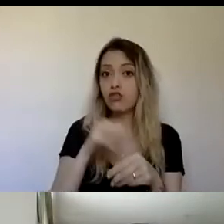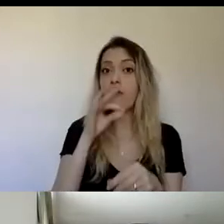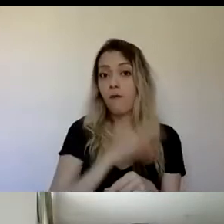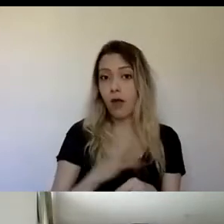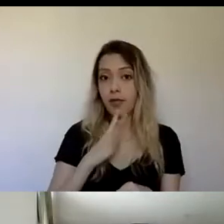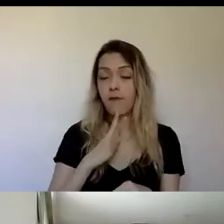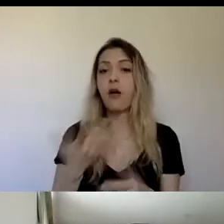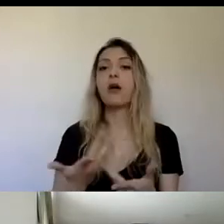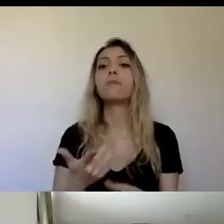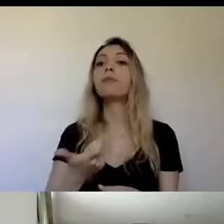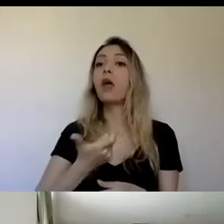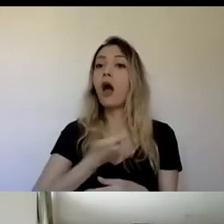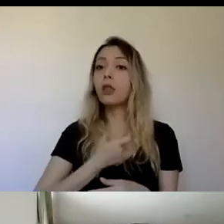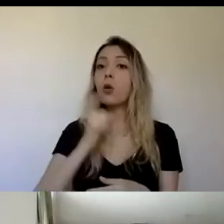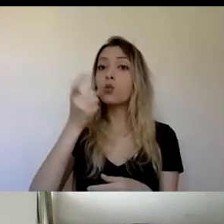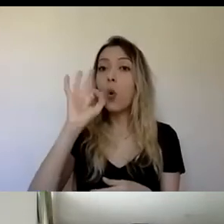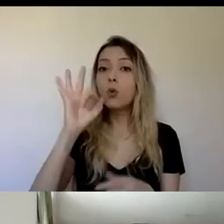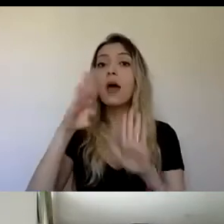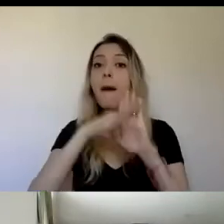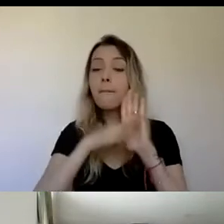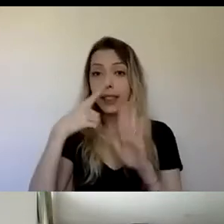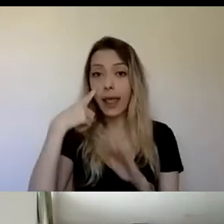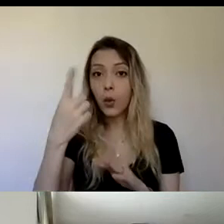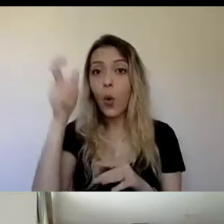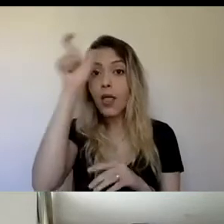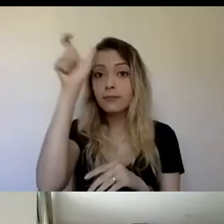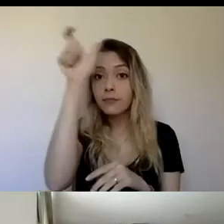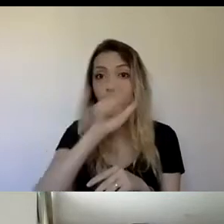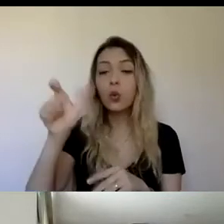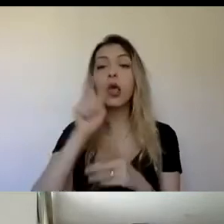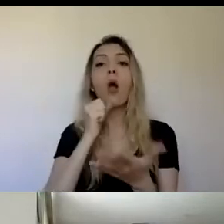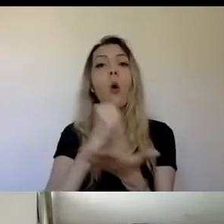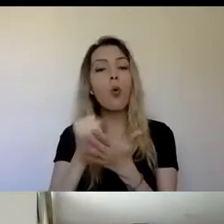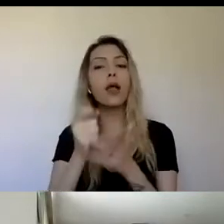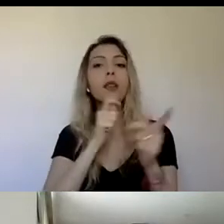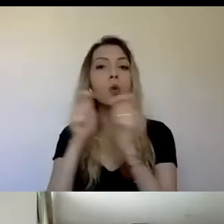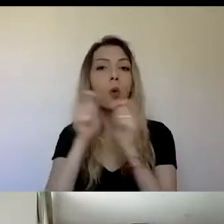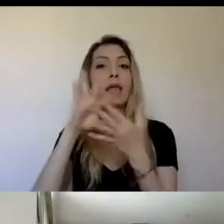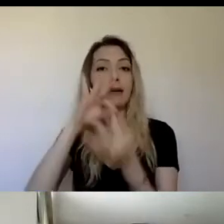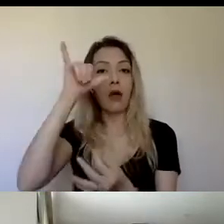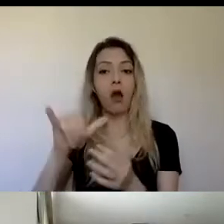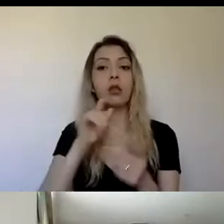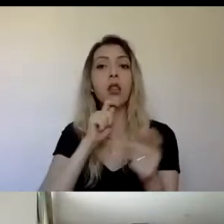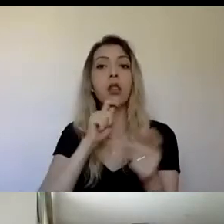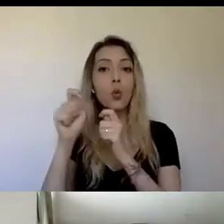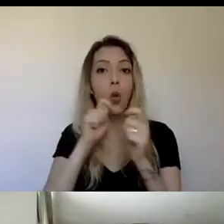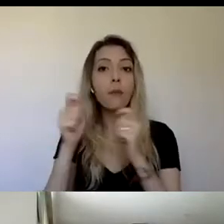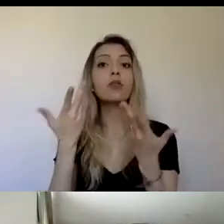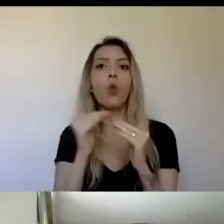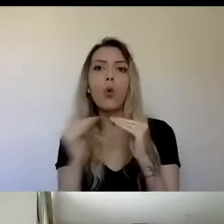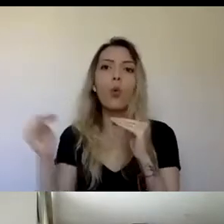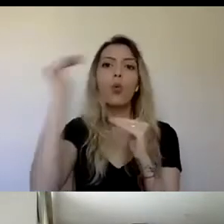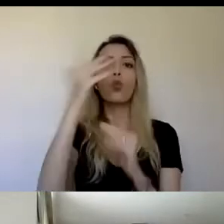90. maddesi gereği Türkiye'de imzaladığı, onayladığı insan hakları sözleşmeleri üstün yasa olarak kabul